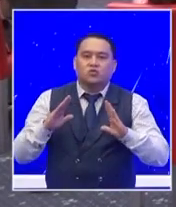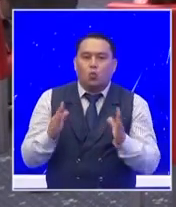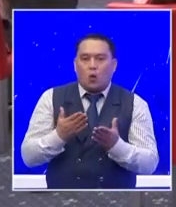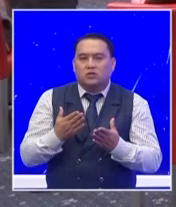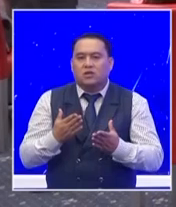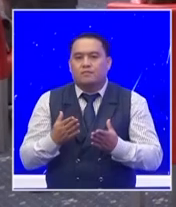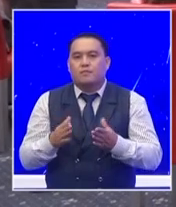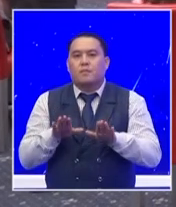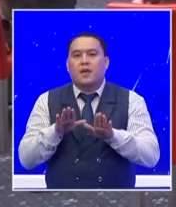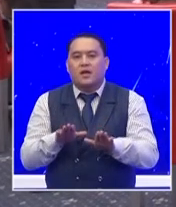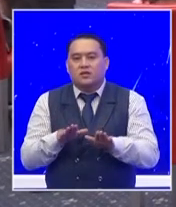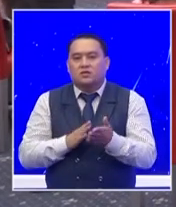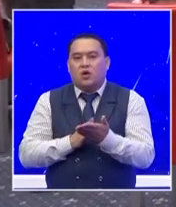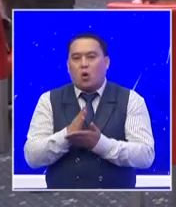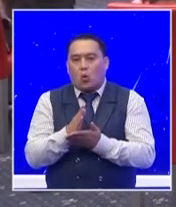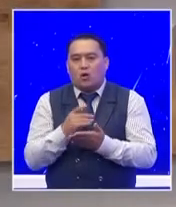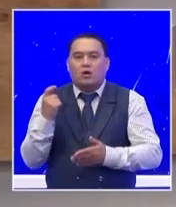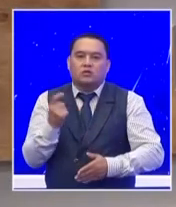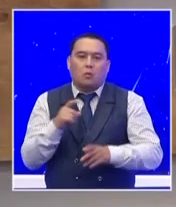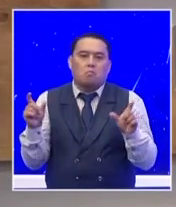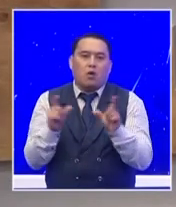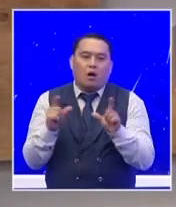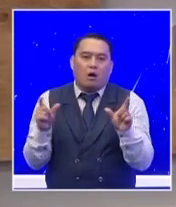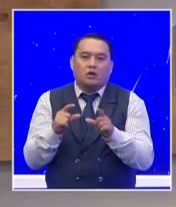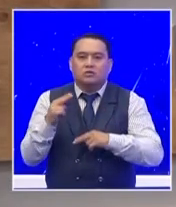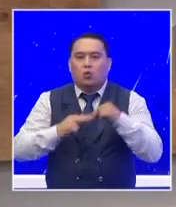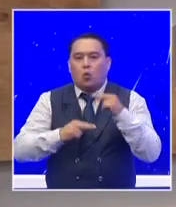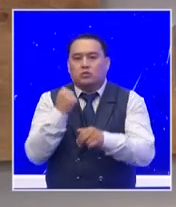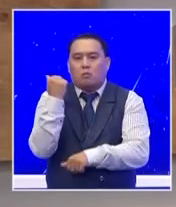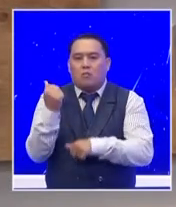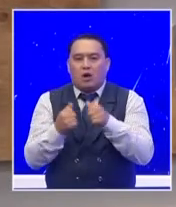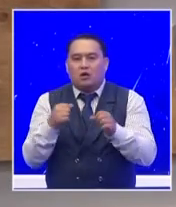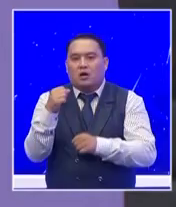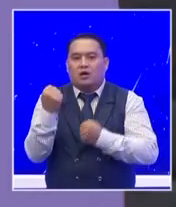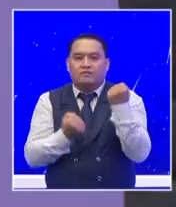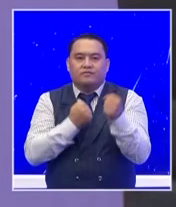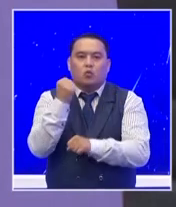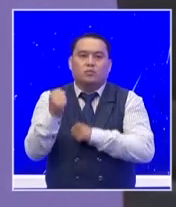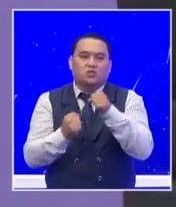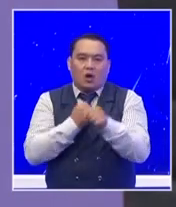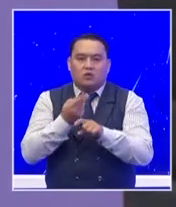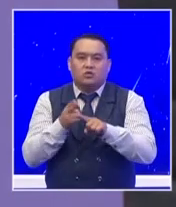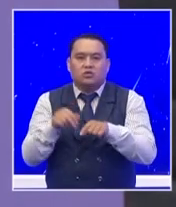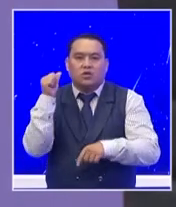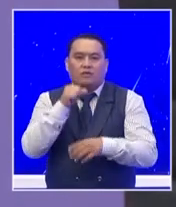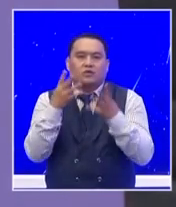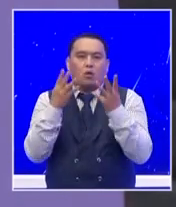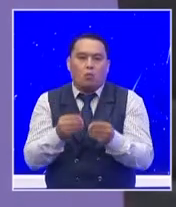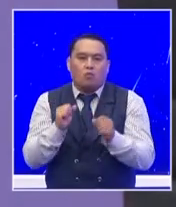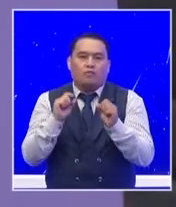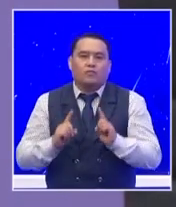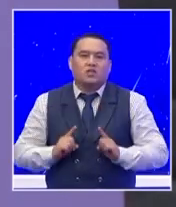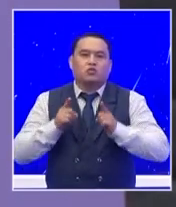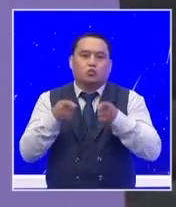эпидемиологической ситуации открыла дорогу местным владельцам магазинов стройматериалов, сельхоз и автозапчастей. С завтрашнего дня они